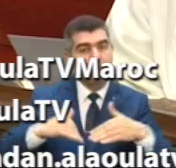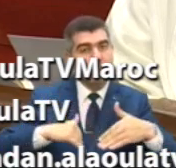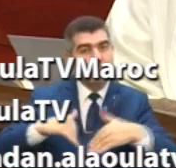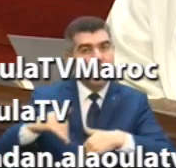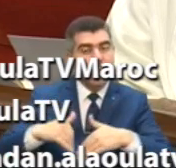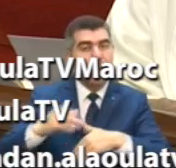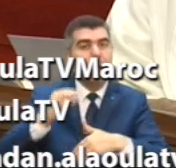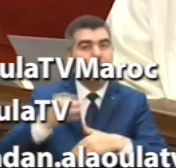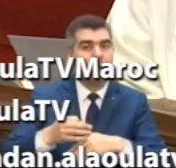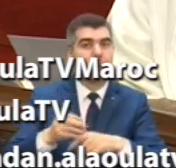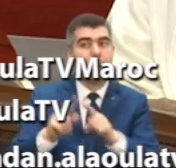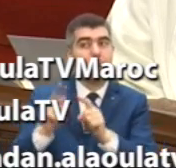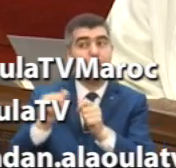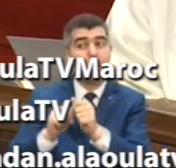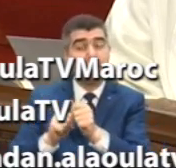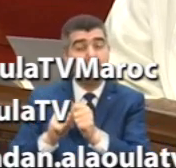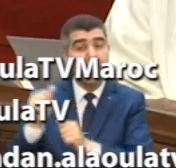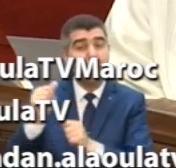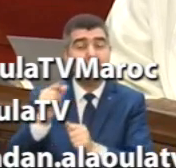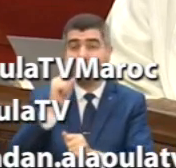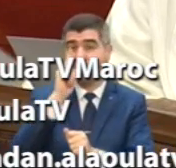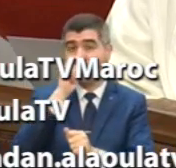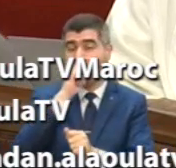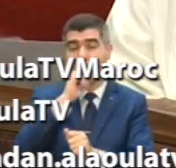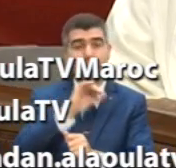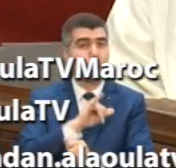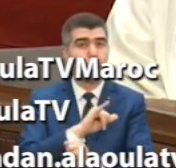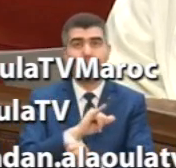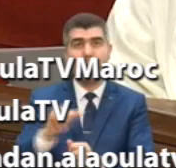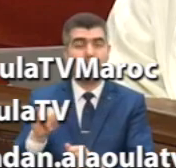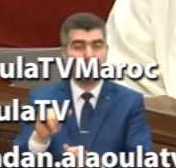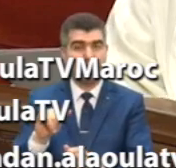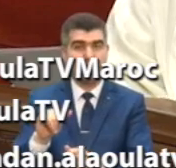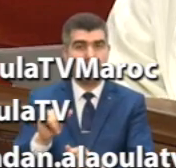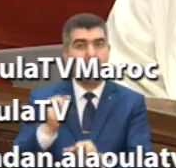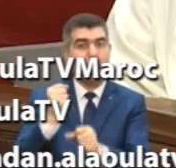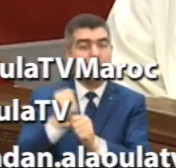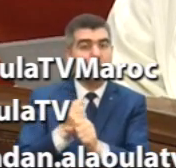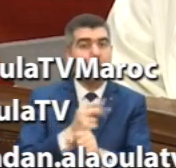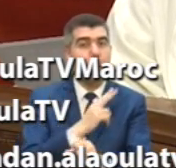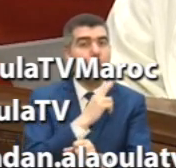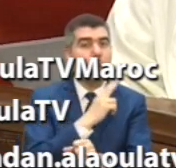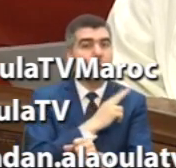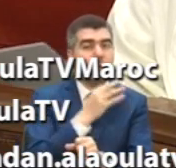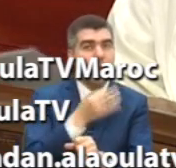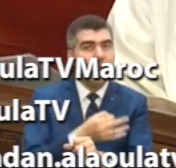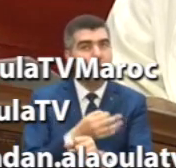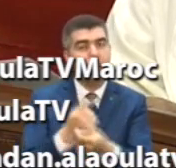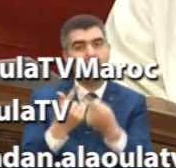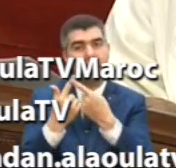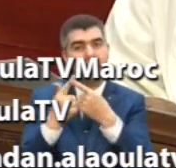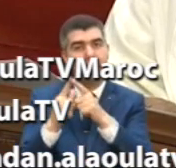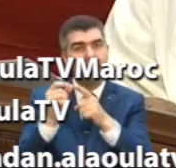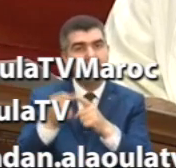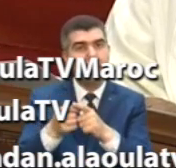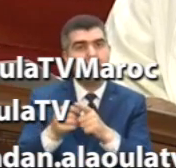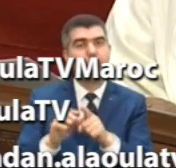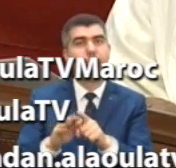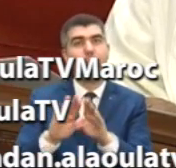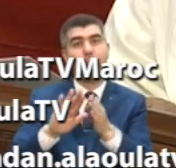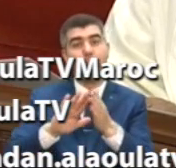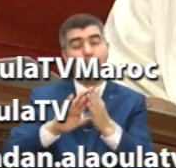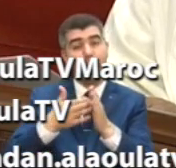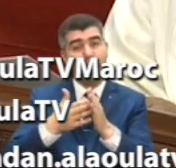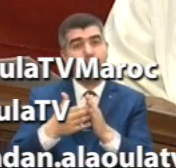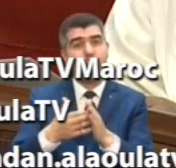شأنها ان تهدد صحه وسلامه التلاميذ والعاملين بالمؤسسه او تؤثر على العمليه التعليميه،